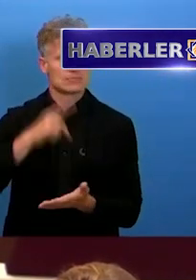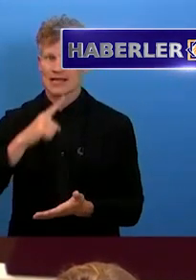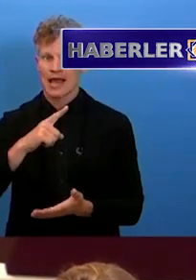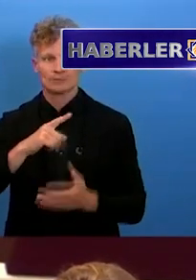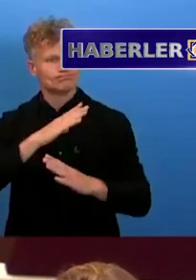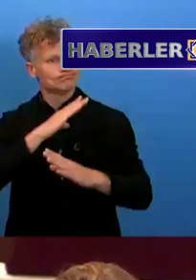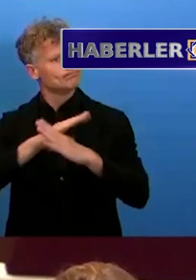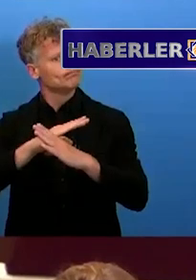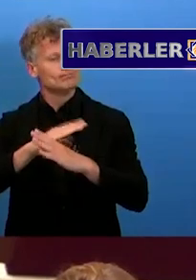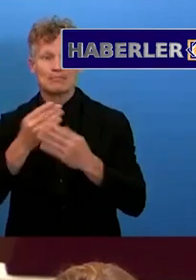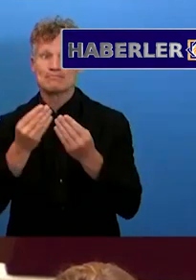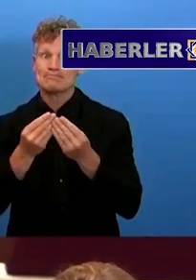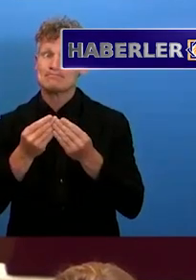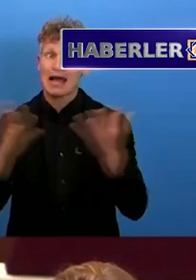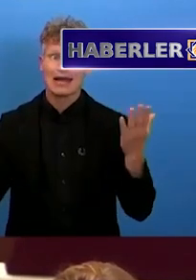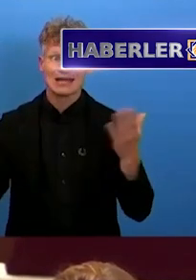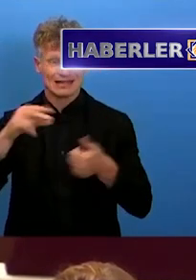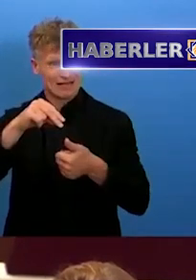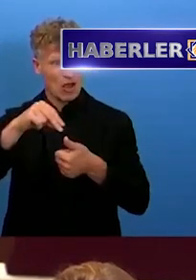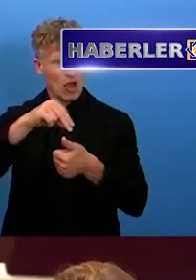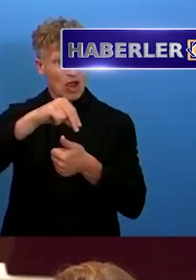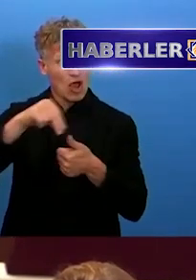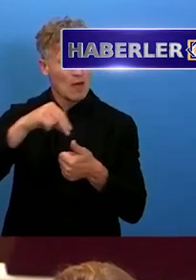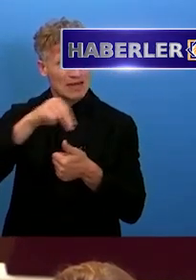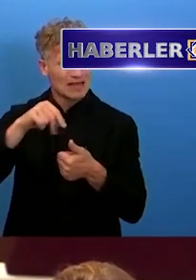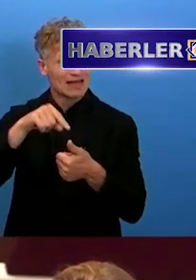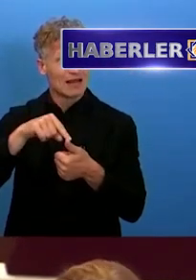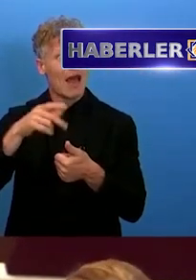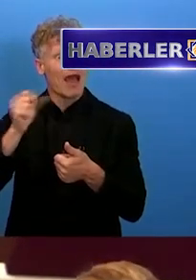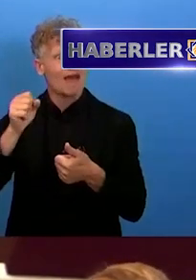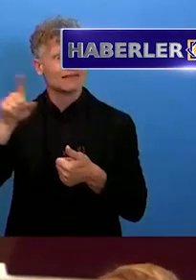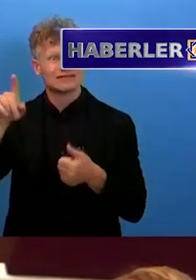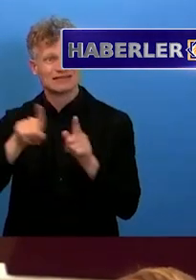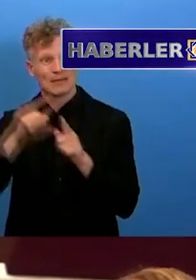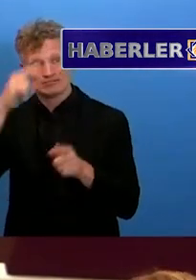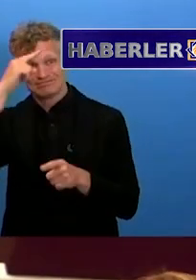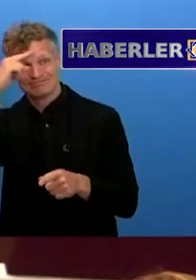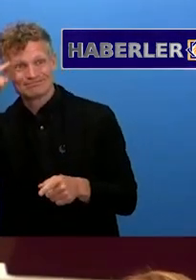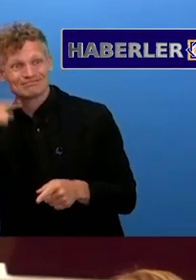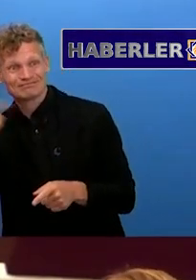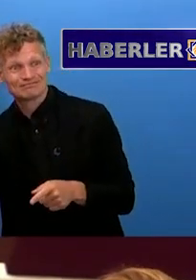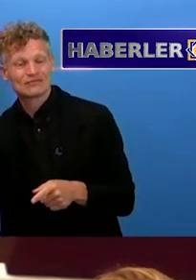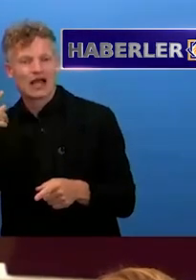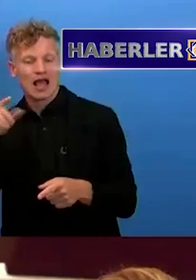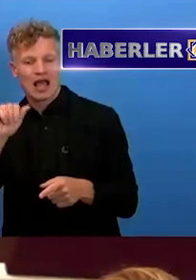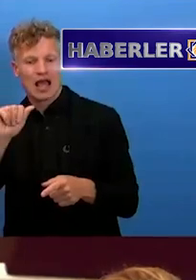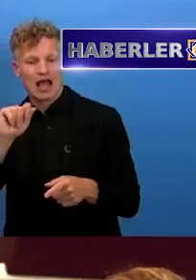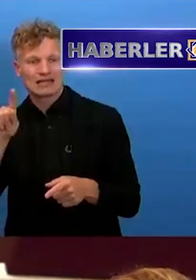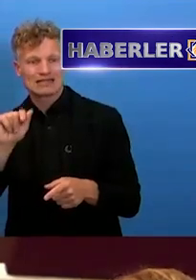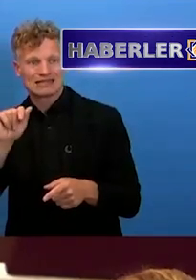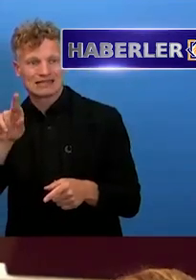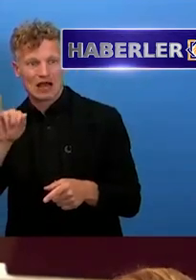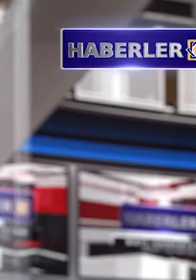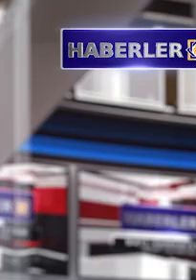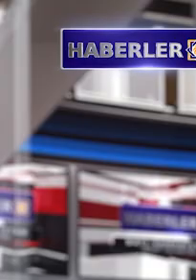yerli halkların haklarına ilişkin bildirgesini tercüme edip anayasaya uyarlamak için bu prensibi kullanılmadığını